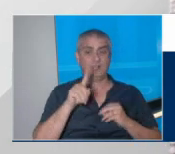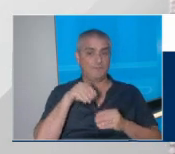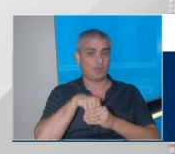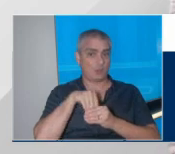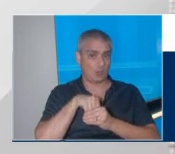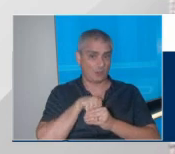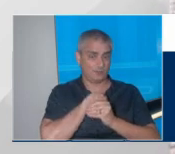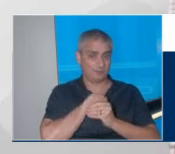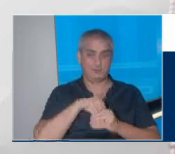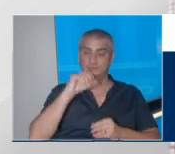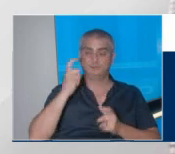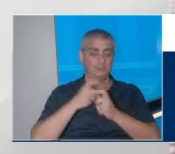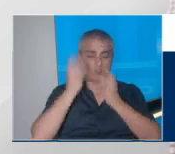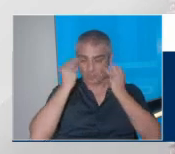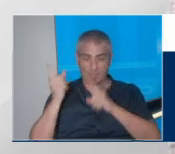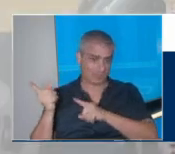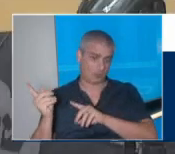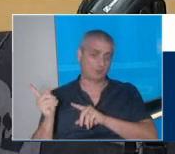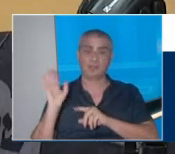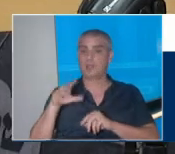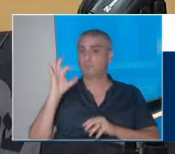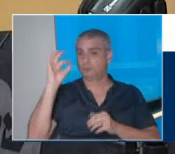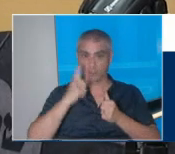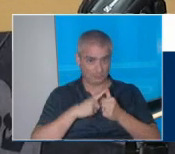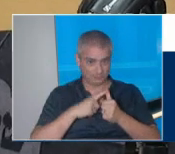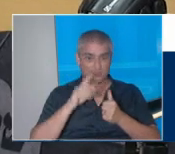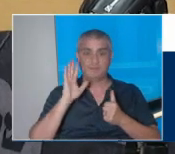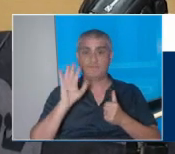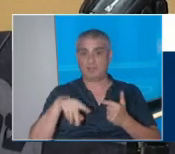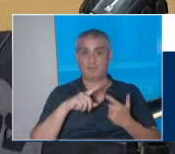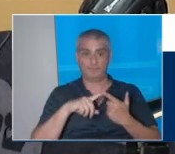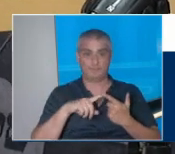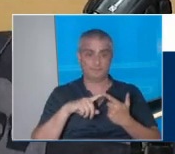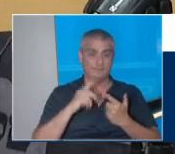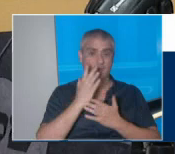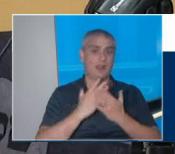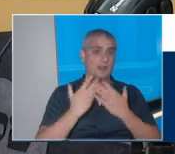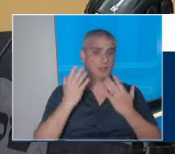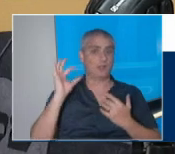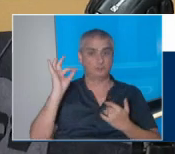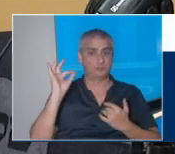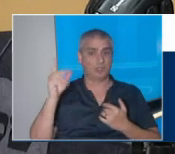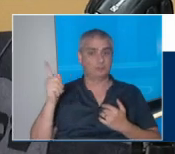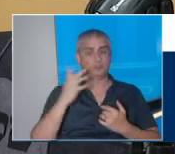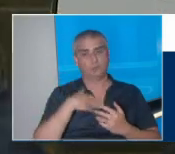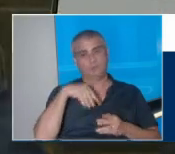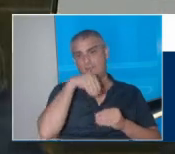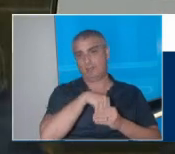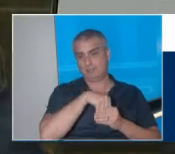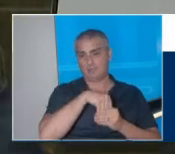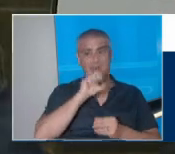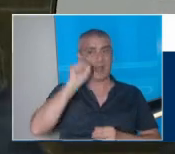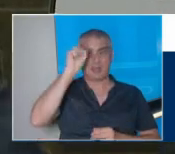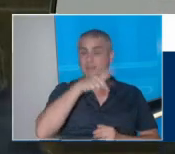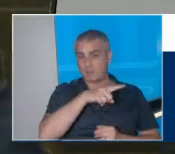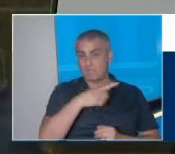קולות מהסיעות החרדיות, גם מש"ס, ואפשר אפילו לומר נתח משמעותי מש"ס שרוצים להצביע